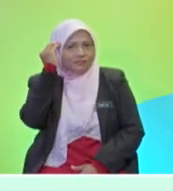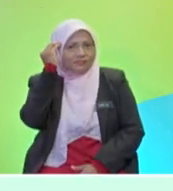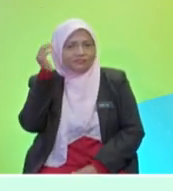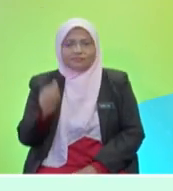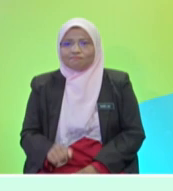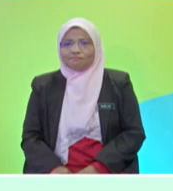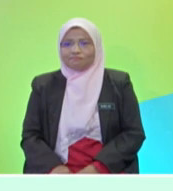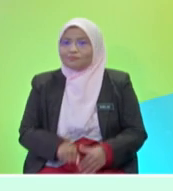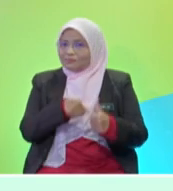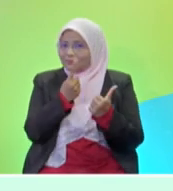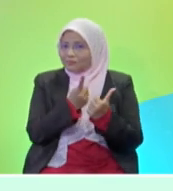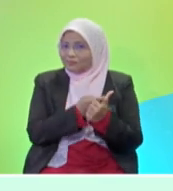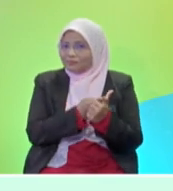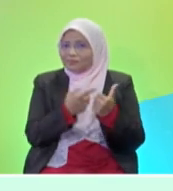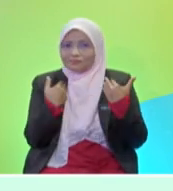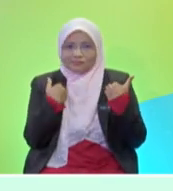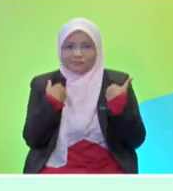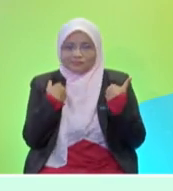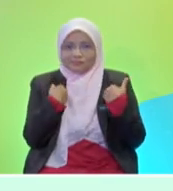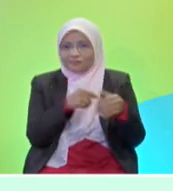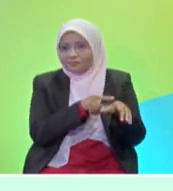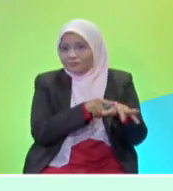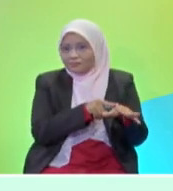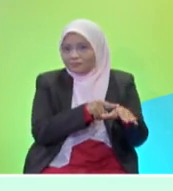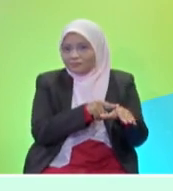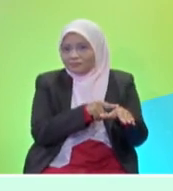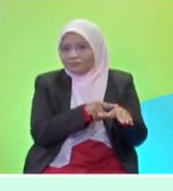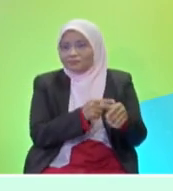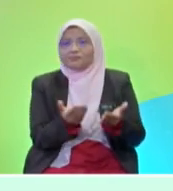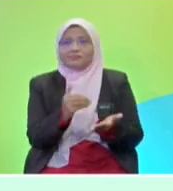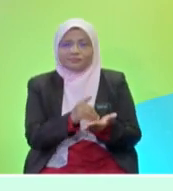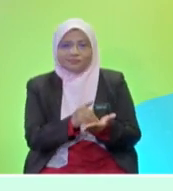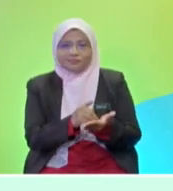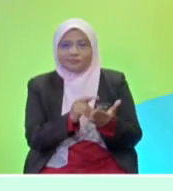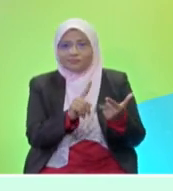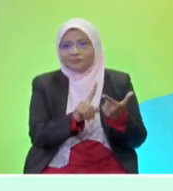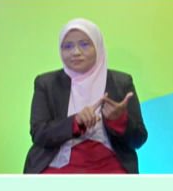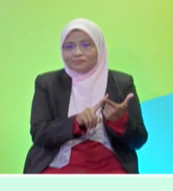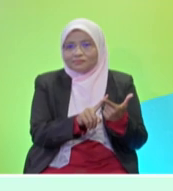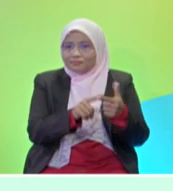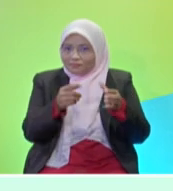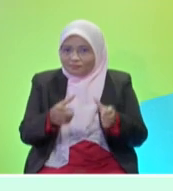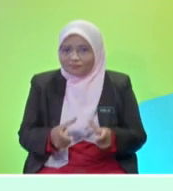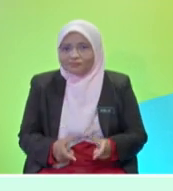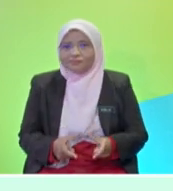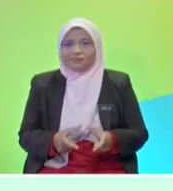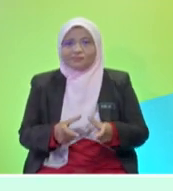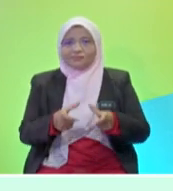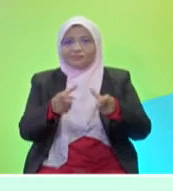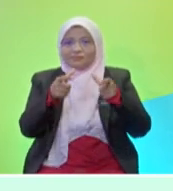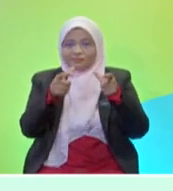Mira nampak ada daun lah cikgu. Ada daun. Lagi? Yang kedua Mira nampak ada batang. Ada